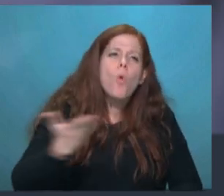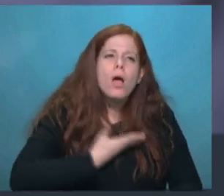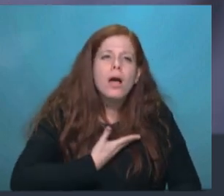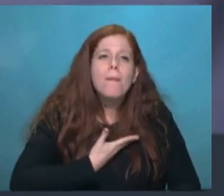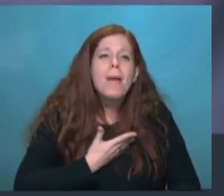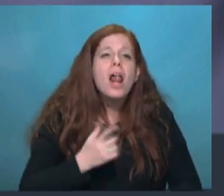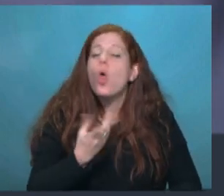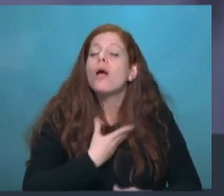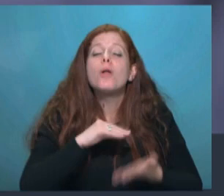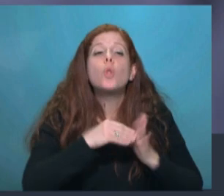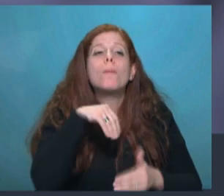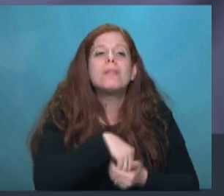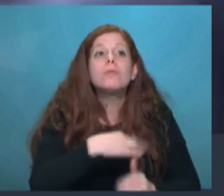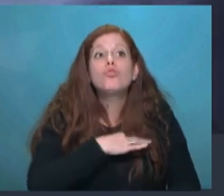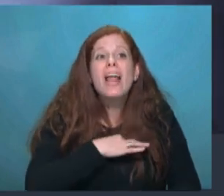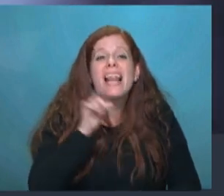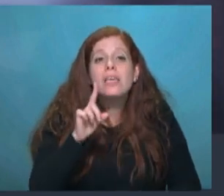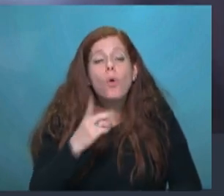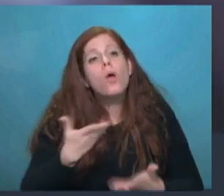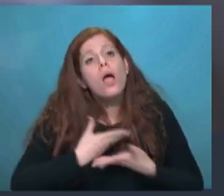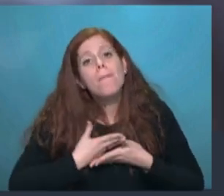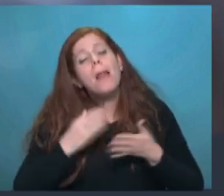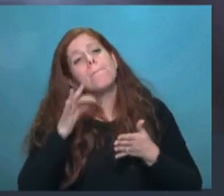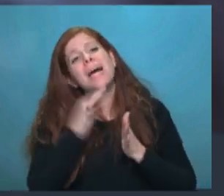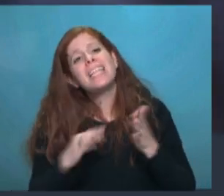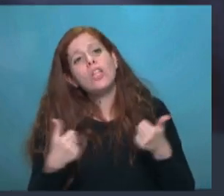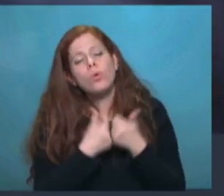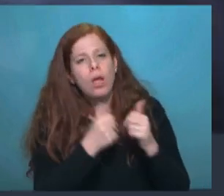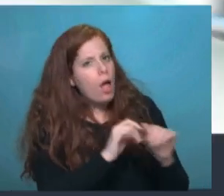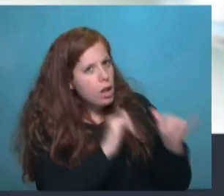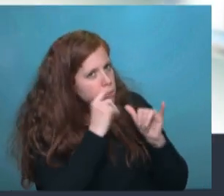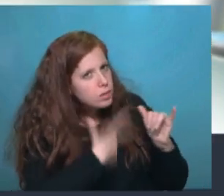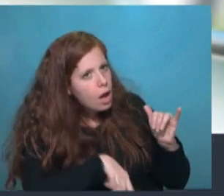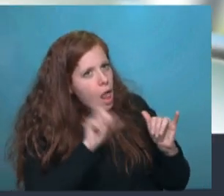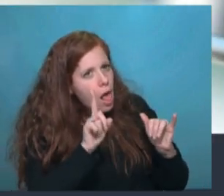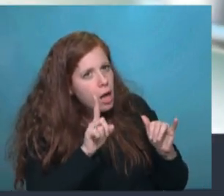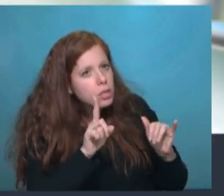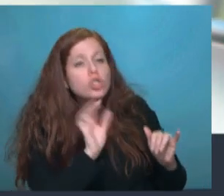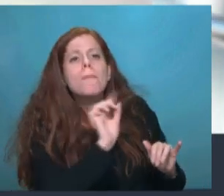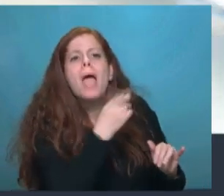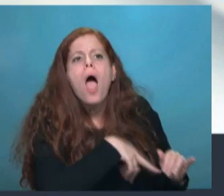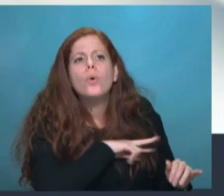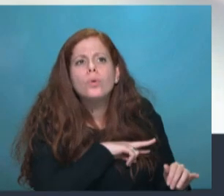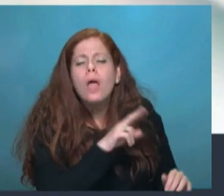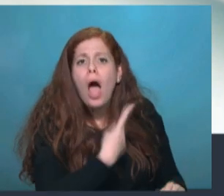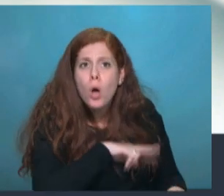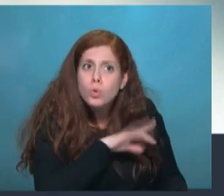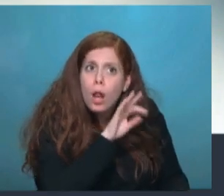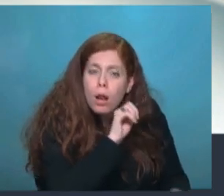פנימיים שלי. הוא יקבל פרטי תאונה. אל תצעק עליי. של מי האחריות? האחריות היא של מלגם.